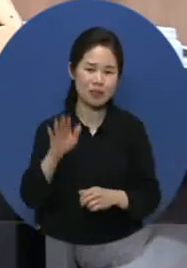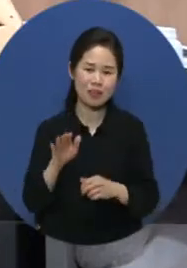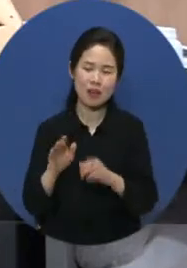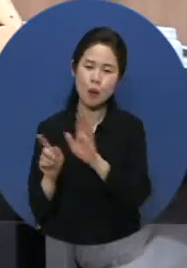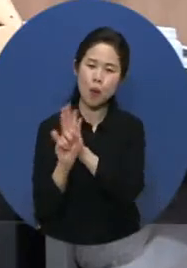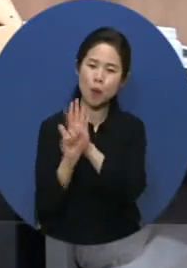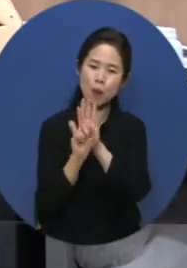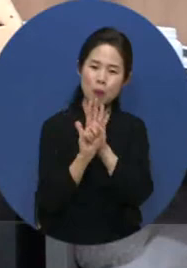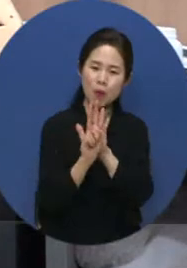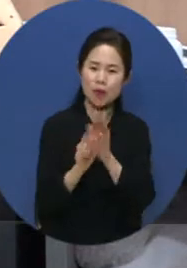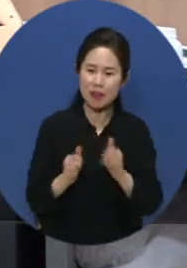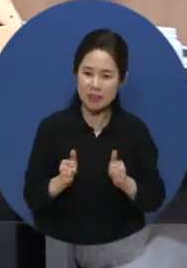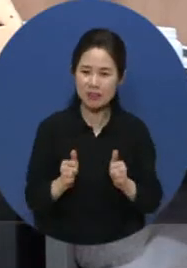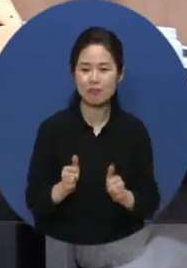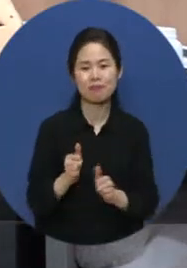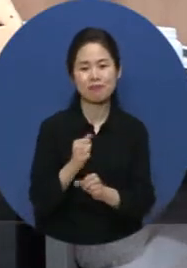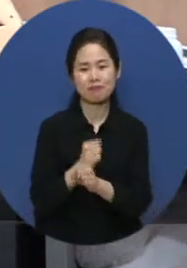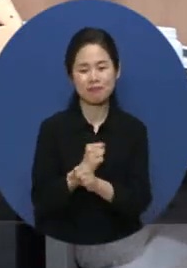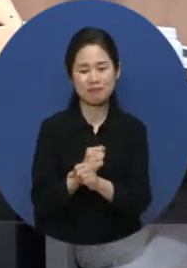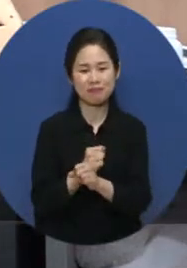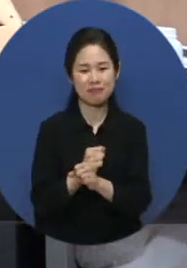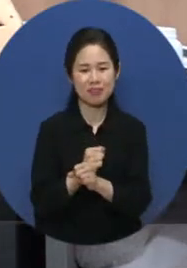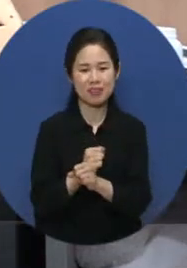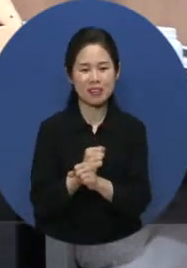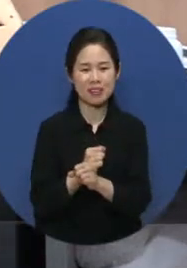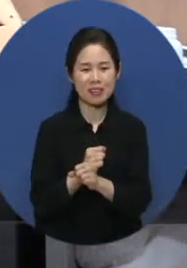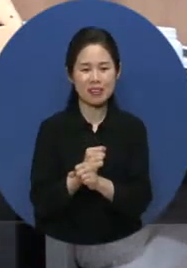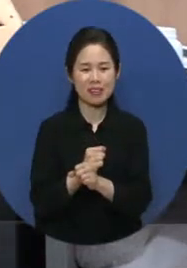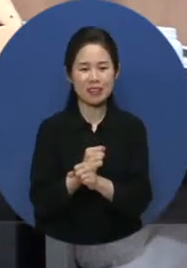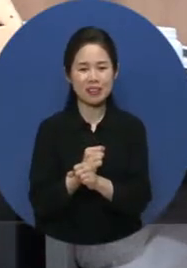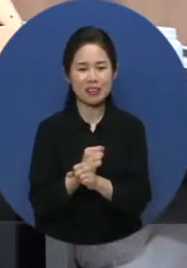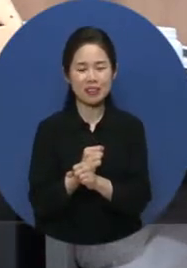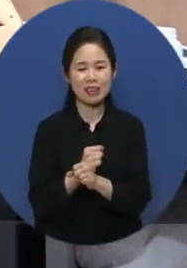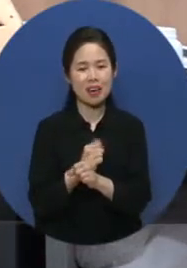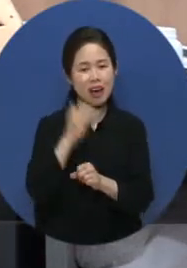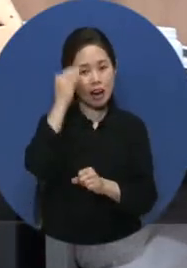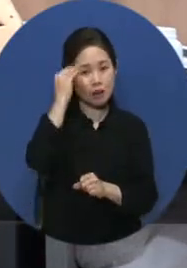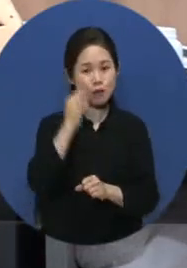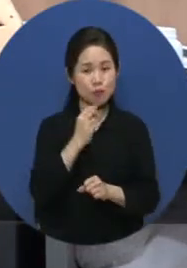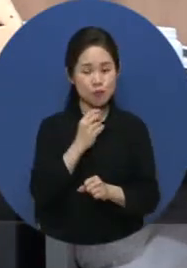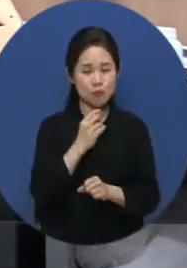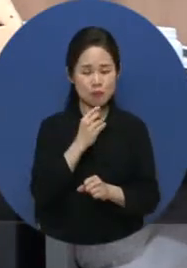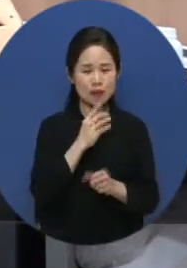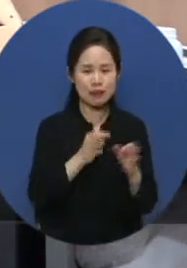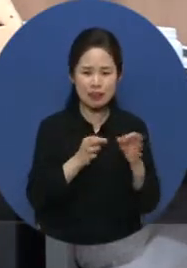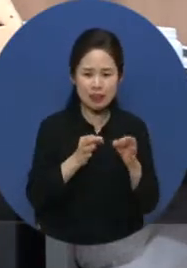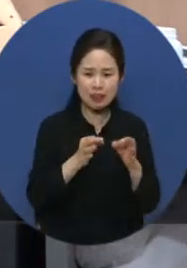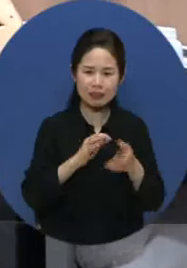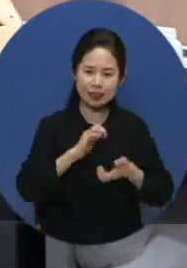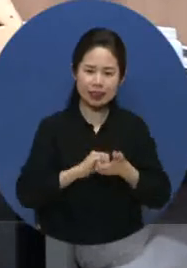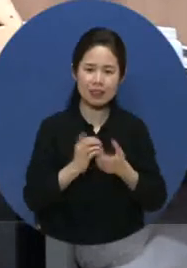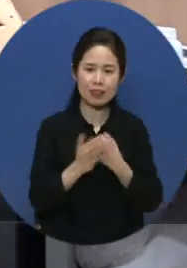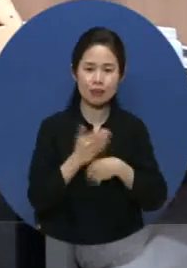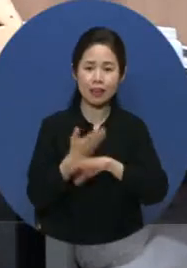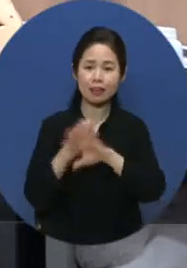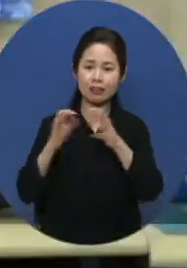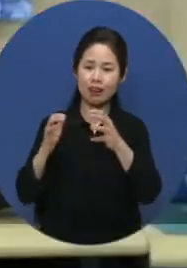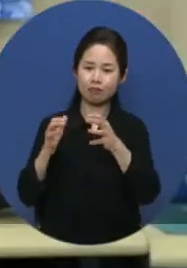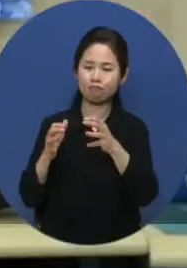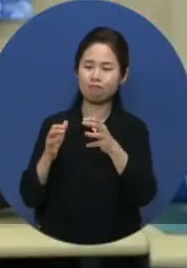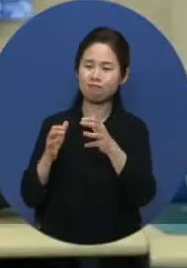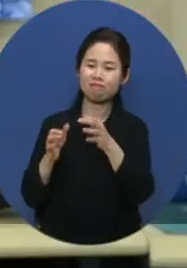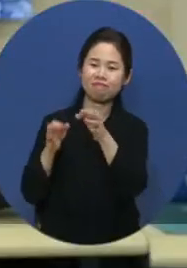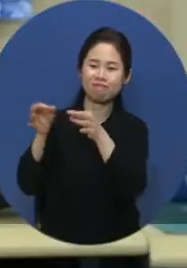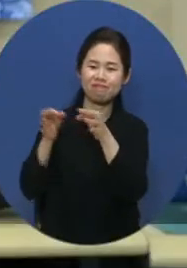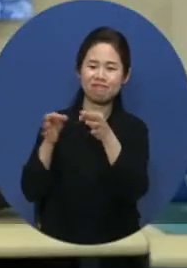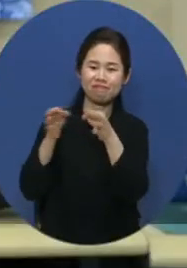것이고, 이제 국내 시장은 어쨌든 제한적이니까 국내를 넘어서 해외 시장도 진출을 조금 더 공격적으로 할 생각입니다.